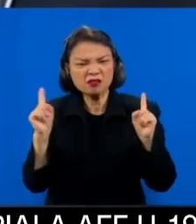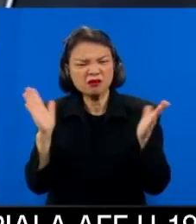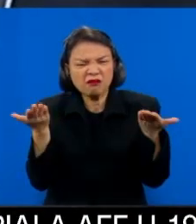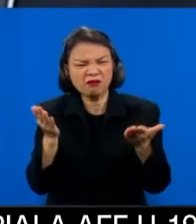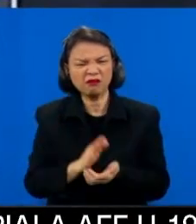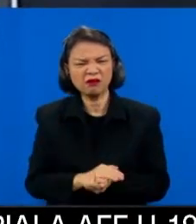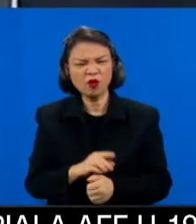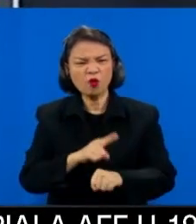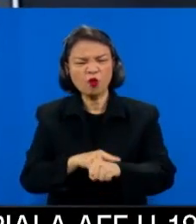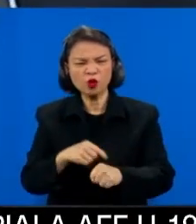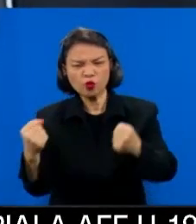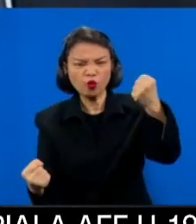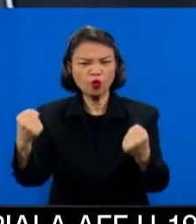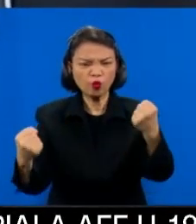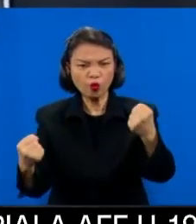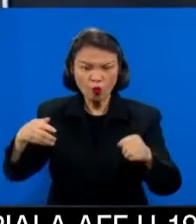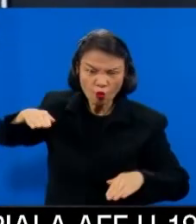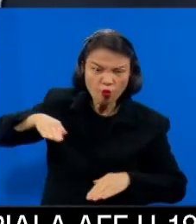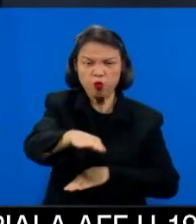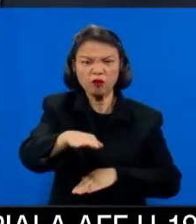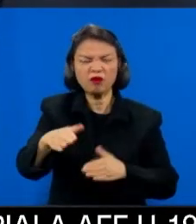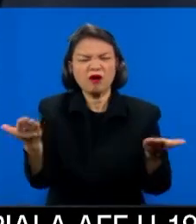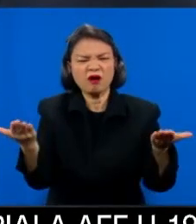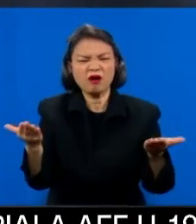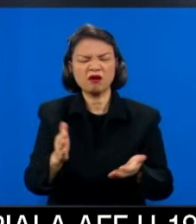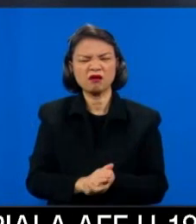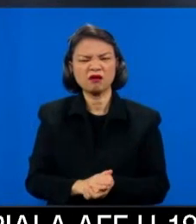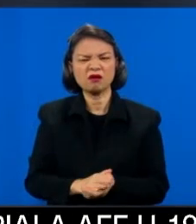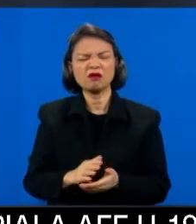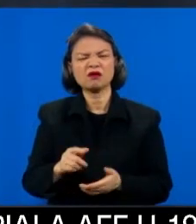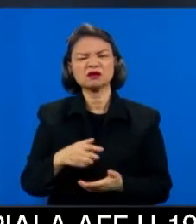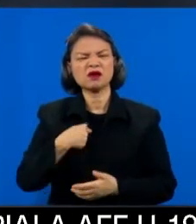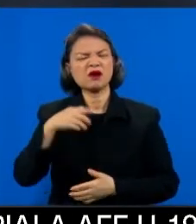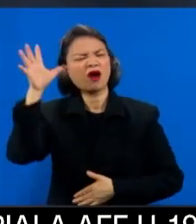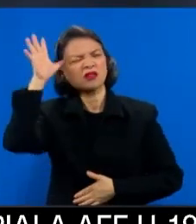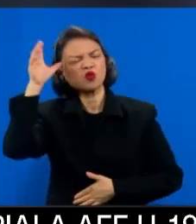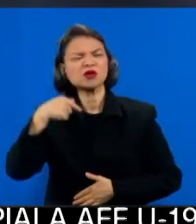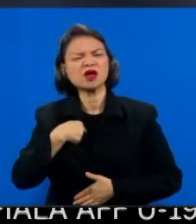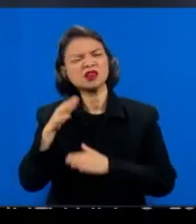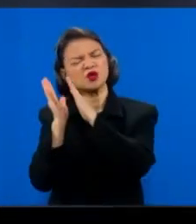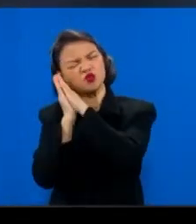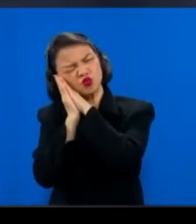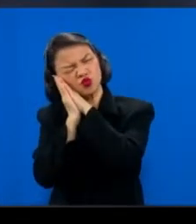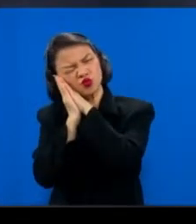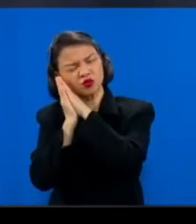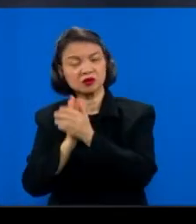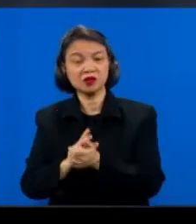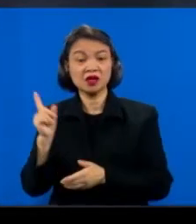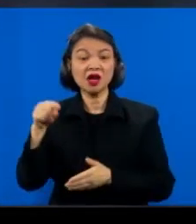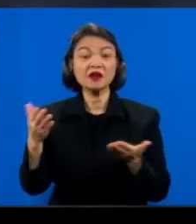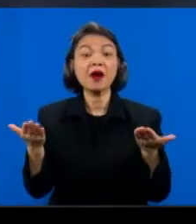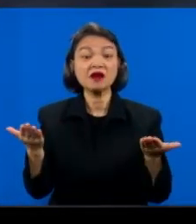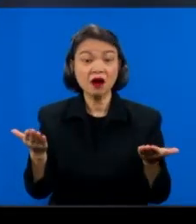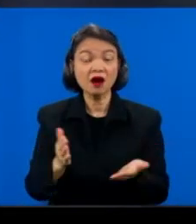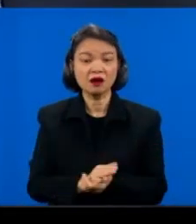Itu waktu jalan itu kenceng atau gimana? Lumayan. Soalnya perlu waktu juga sih. Abis dari mana sih, Bang? Dari